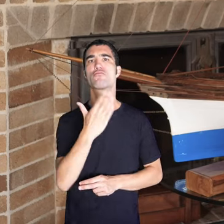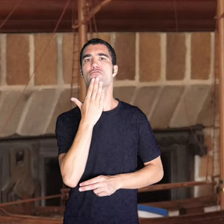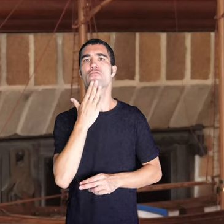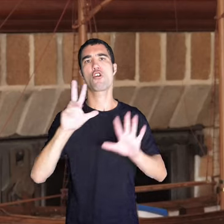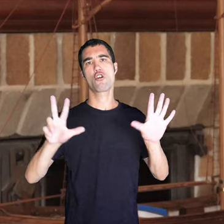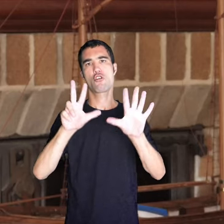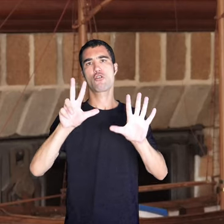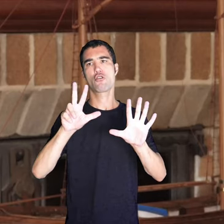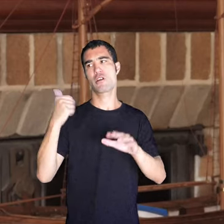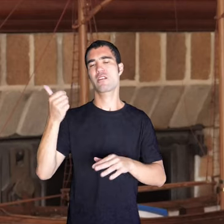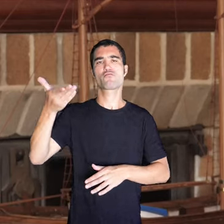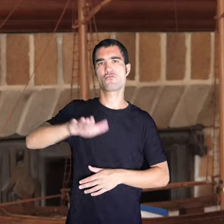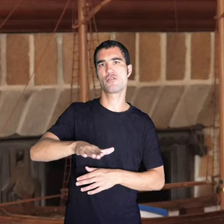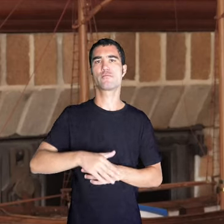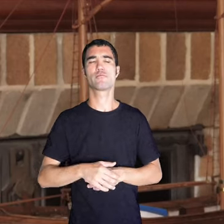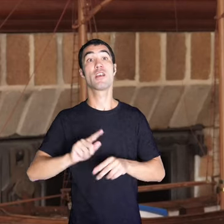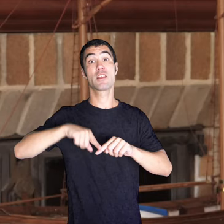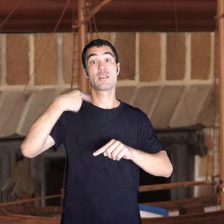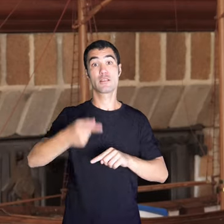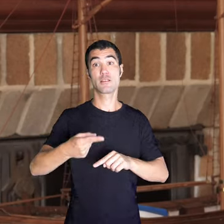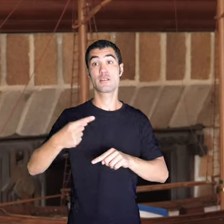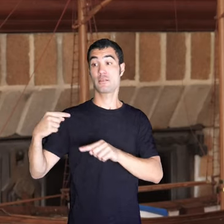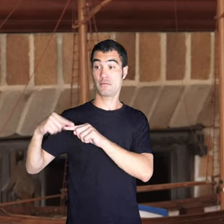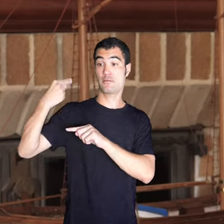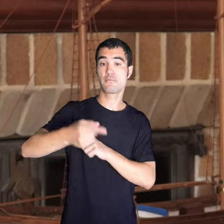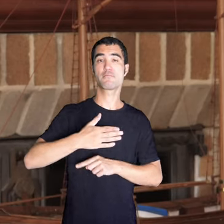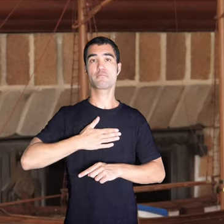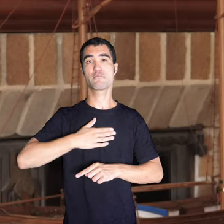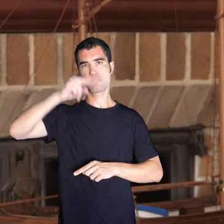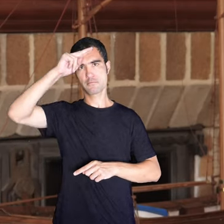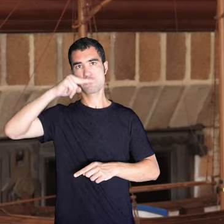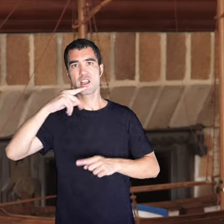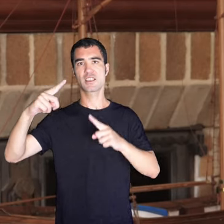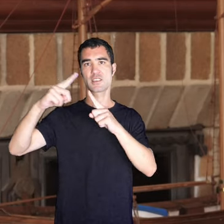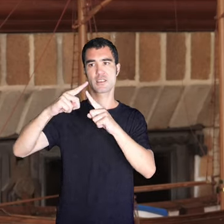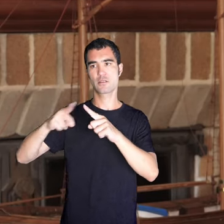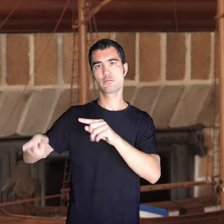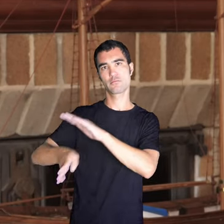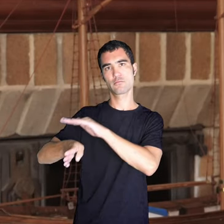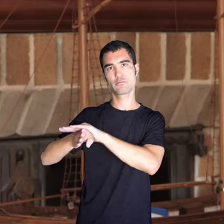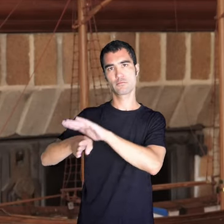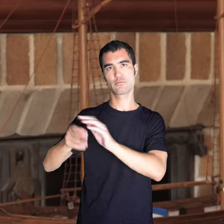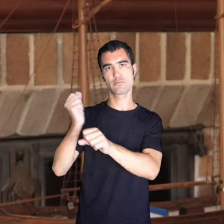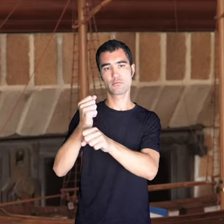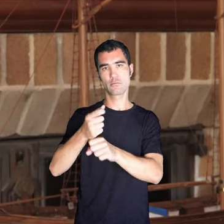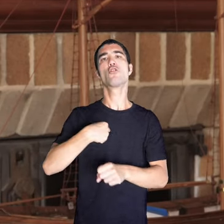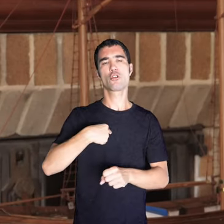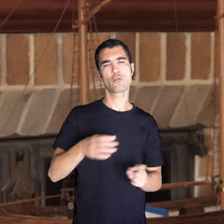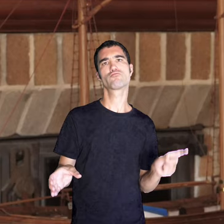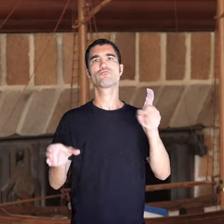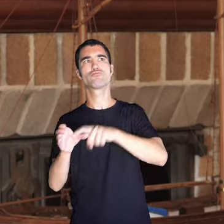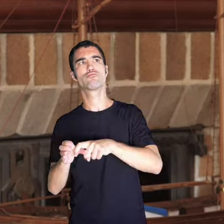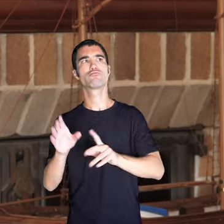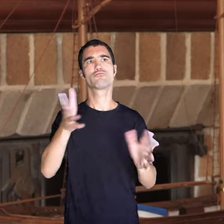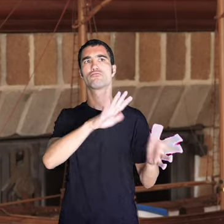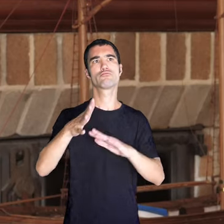va morir. Després d'ell va seguir mon pare i el meu conco fent aquesta feina, fins que jo m'hi vaig agregar, ja damunt